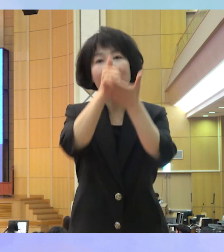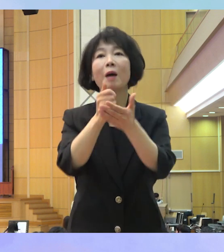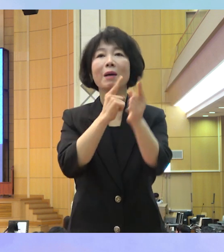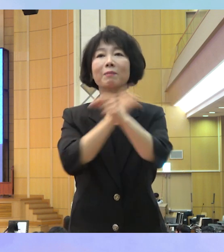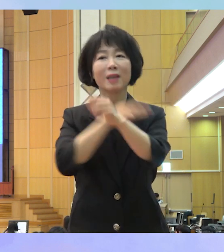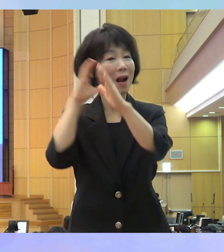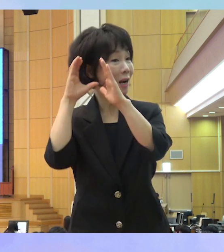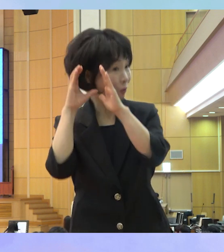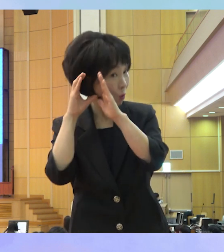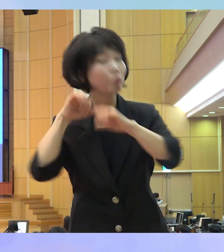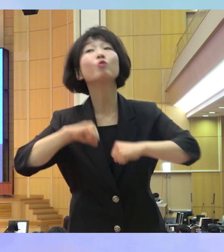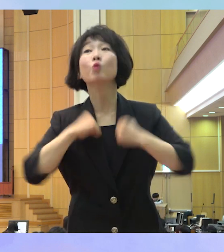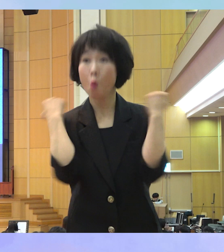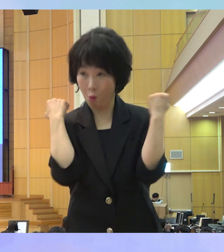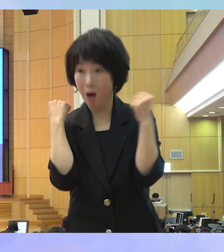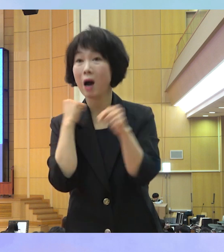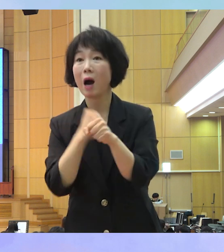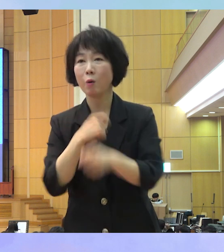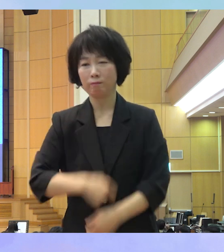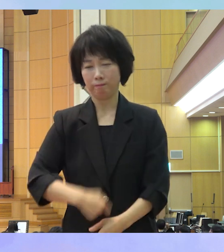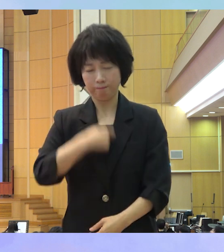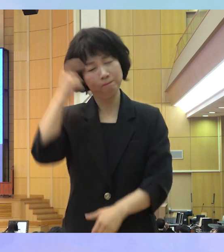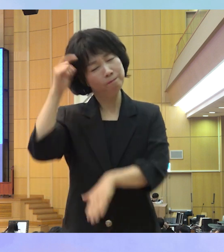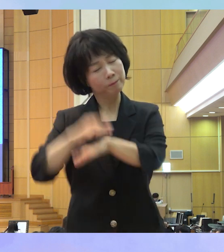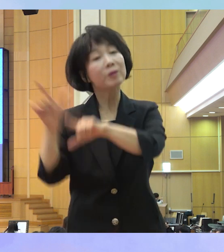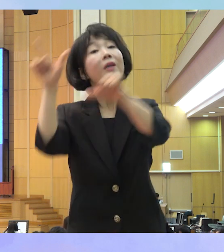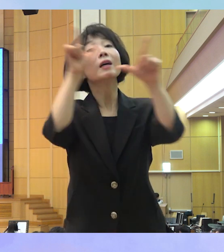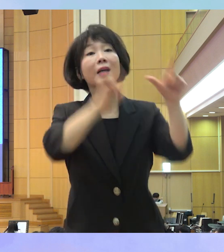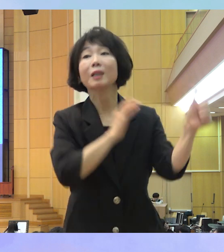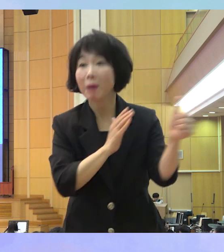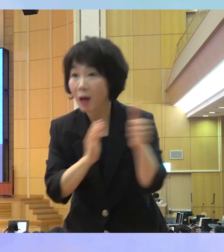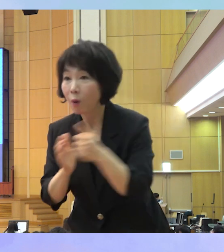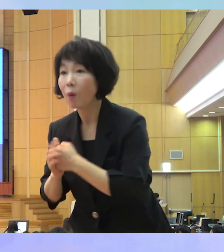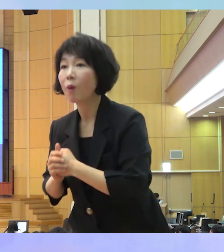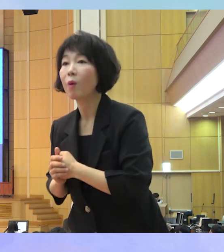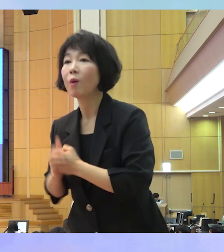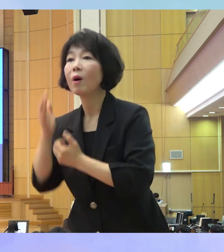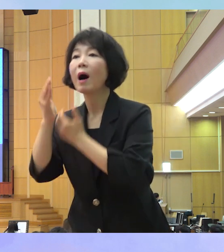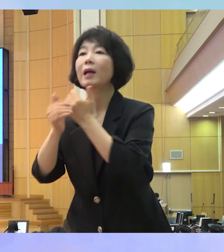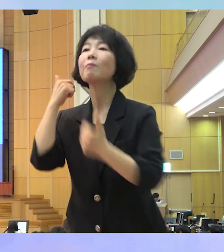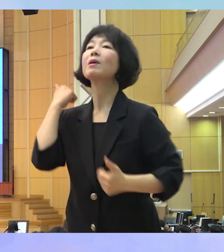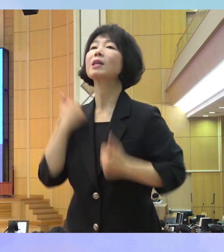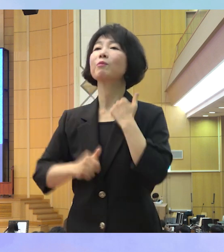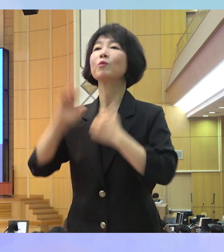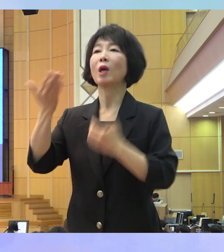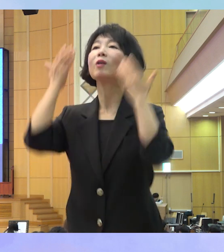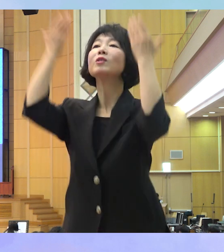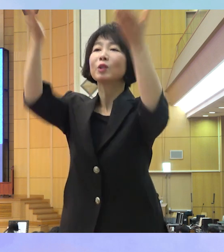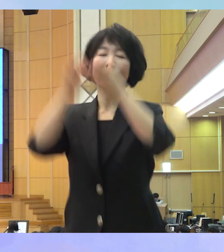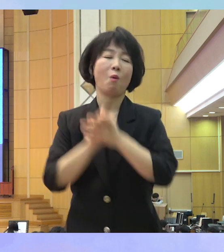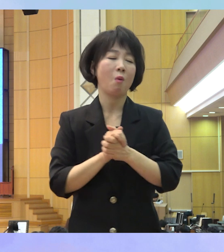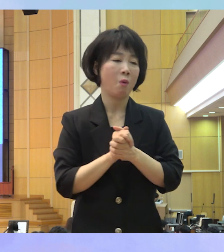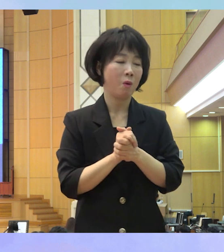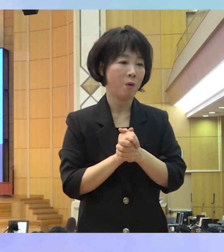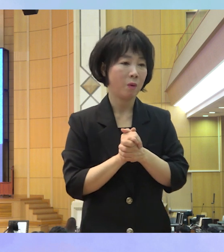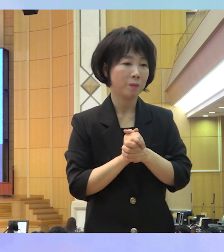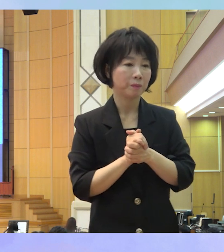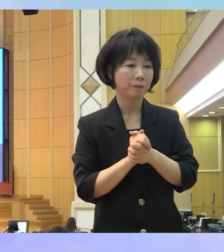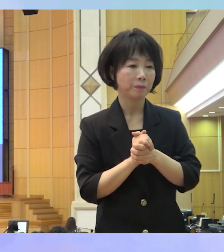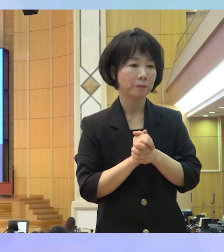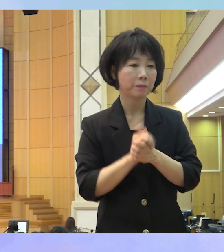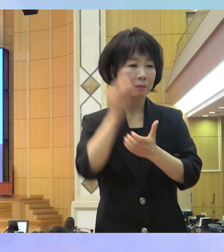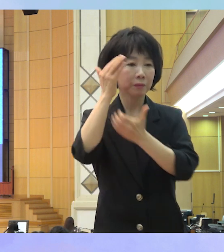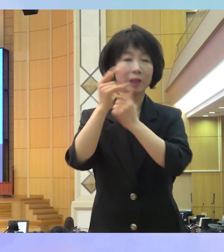잘 듣고 또 의롭고 지혜롭게 살아가면서 하나님의 기쁨이 되어드리고, 그리고